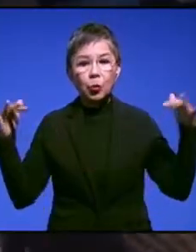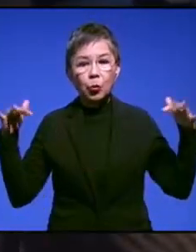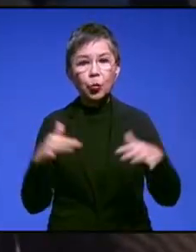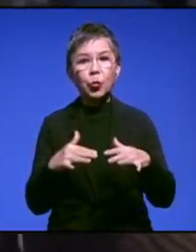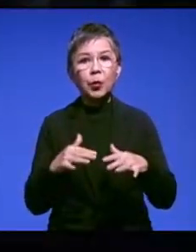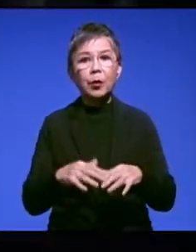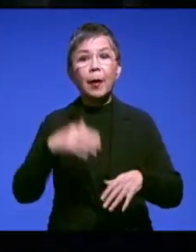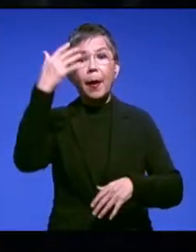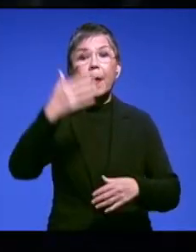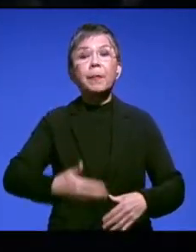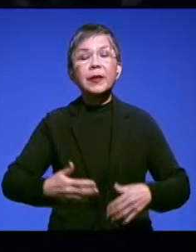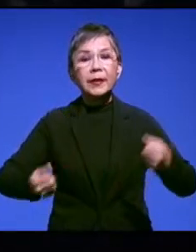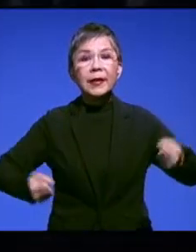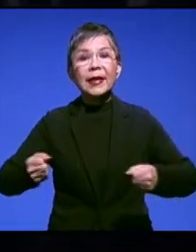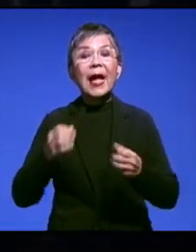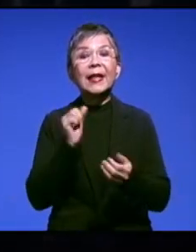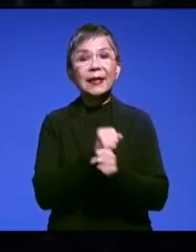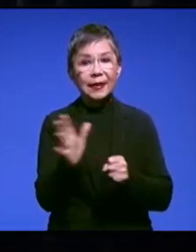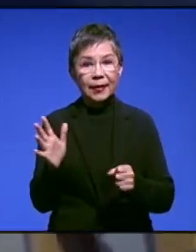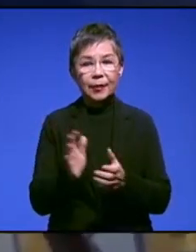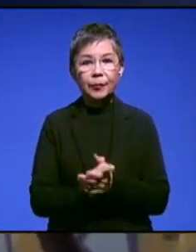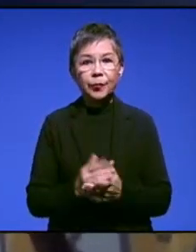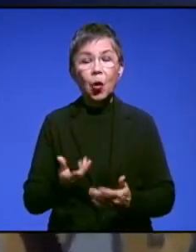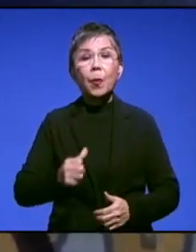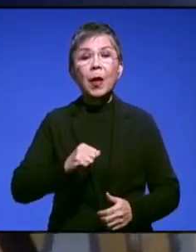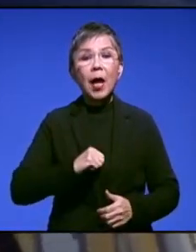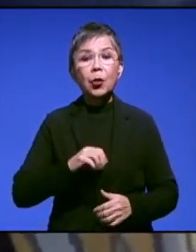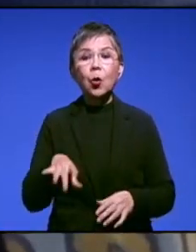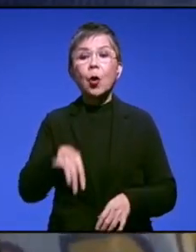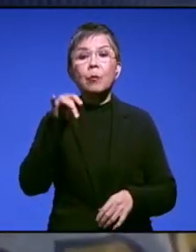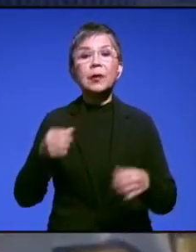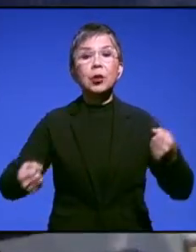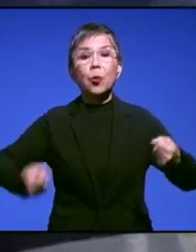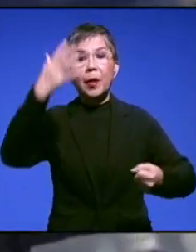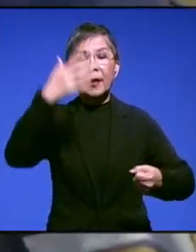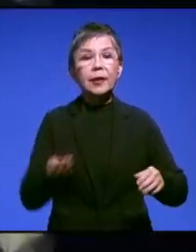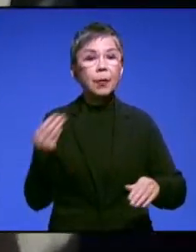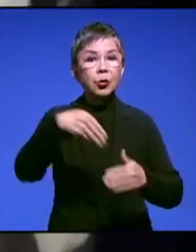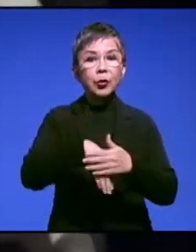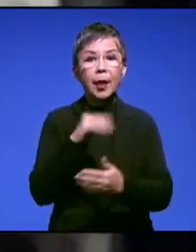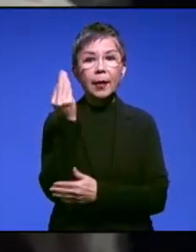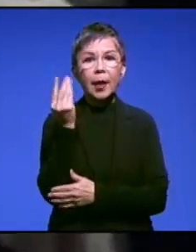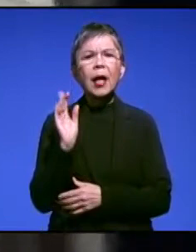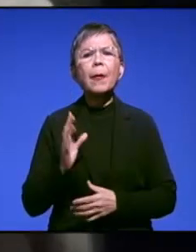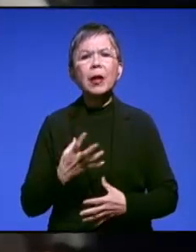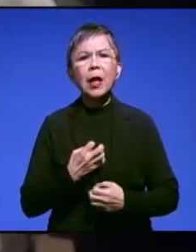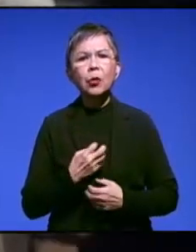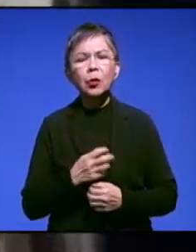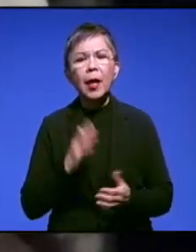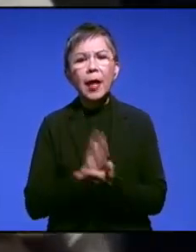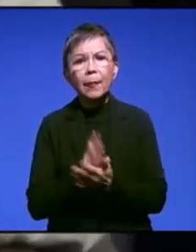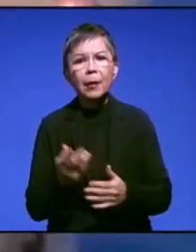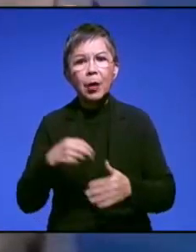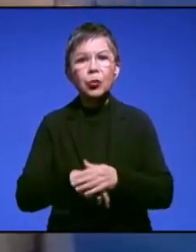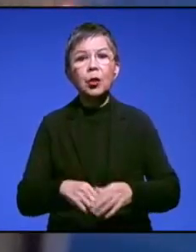bus gratis di Jalan Raya Mayor Oking. Warga mengaku lebih memilih bus gratis menuju Jakarta karena khawatir akan terlambat